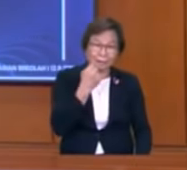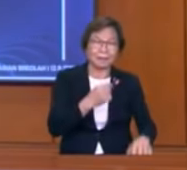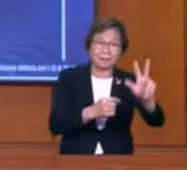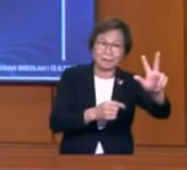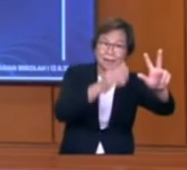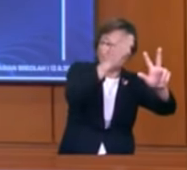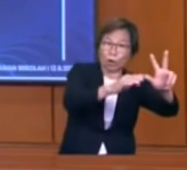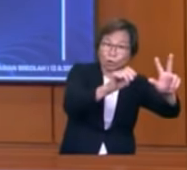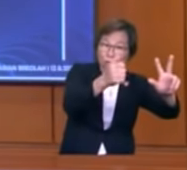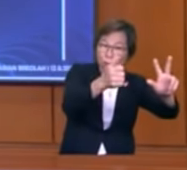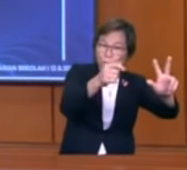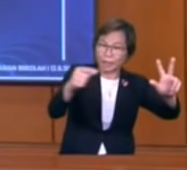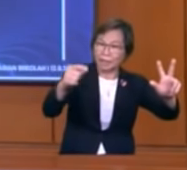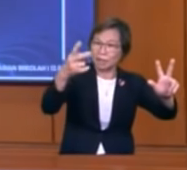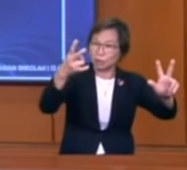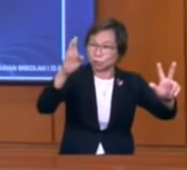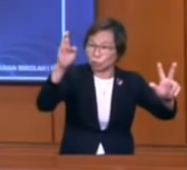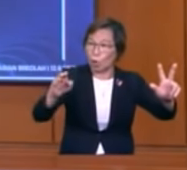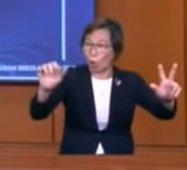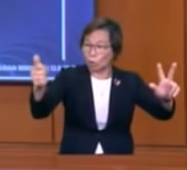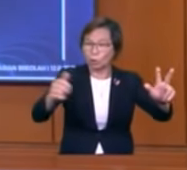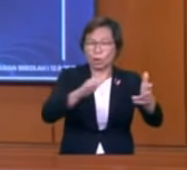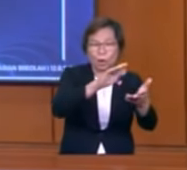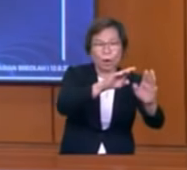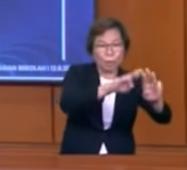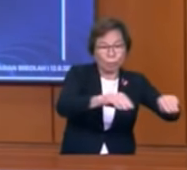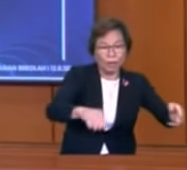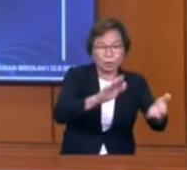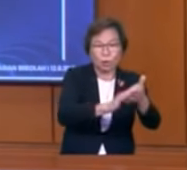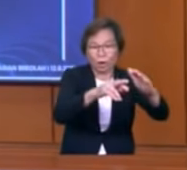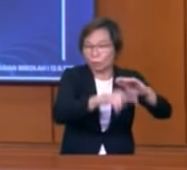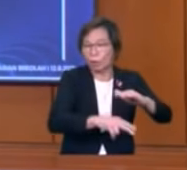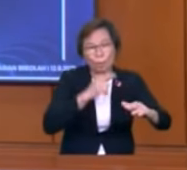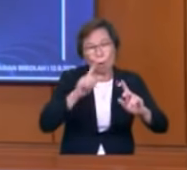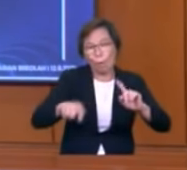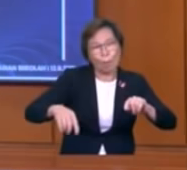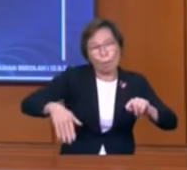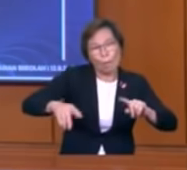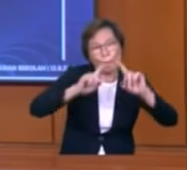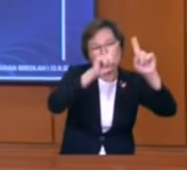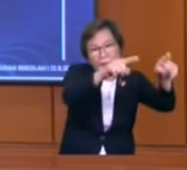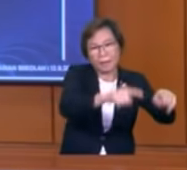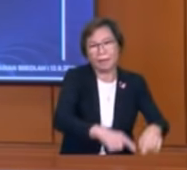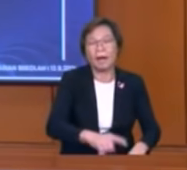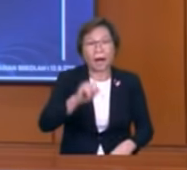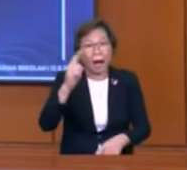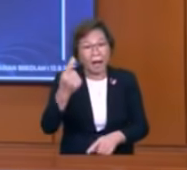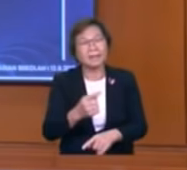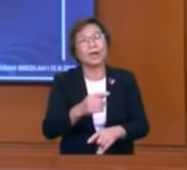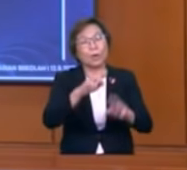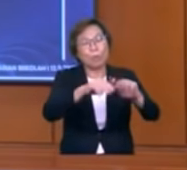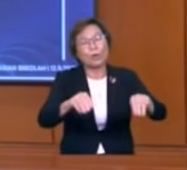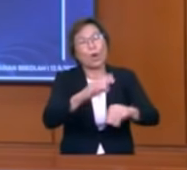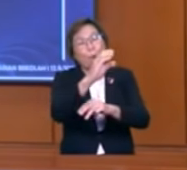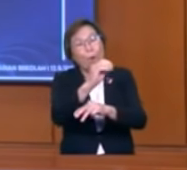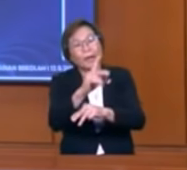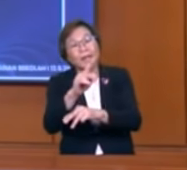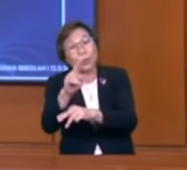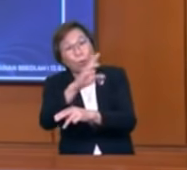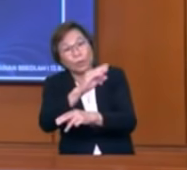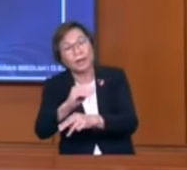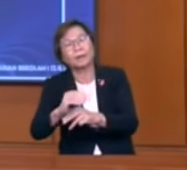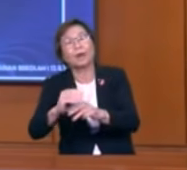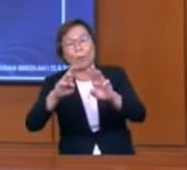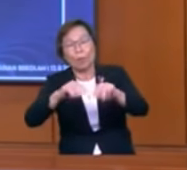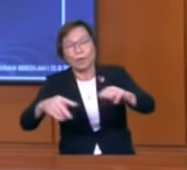3oktober hingga 17 murid sekolah rendah tidak pergi lagi yang pergi hanya murid berkeperluan khas dan juga